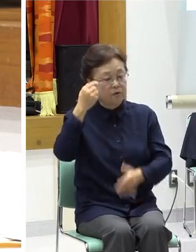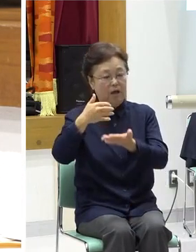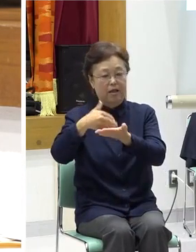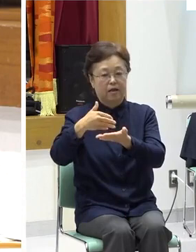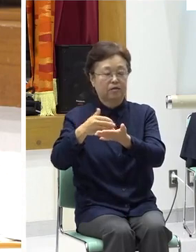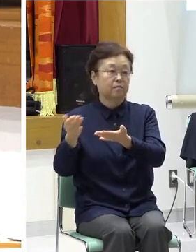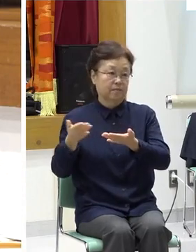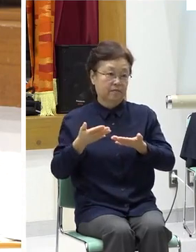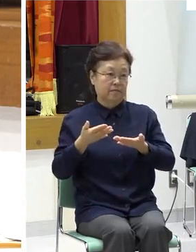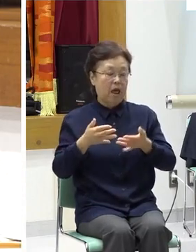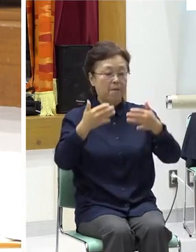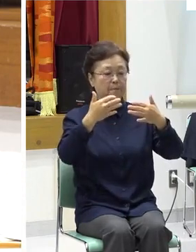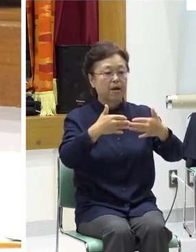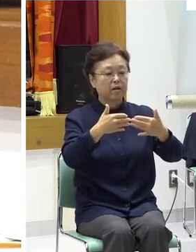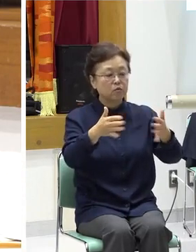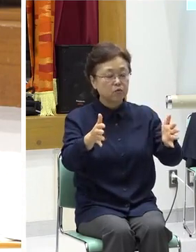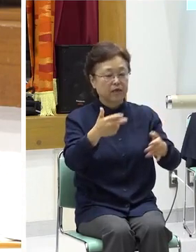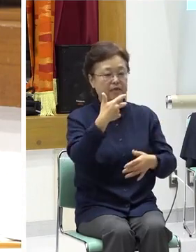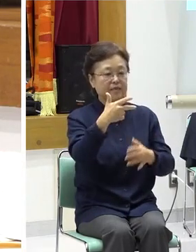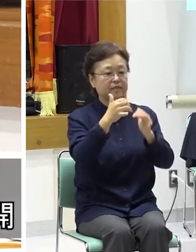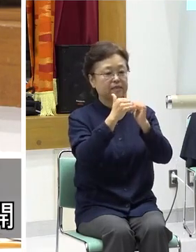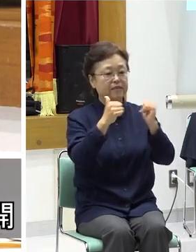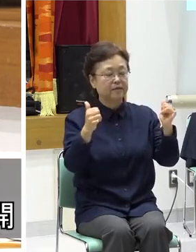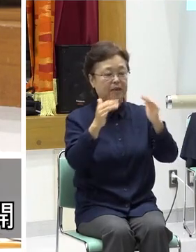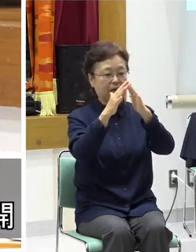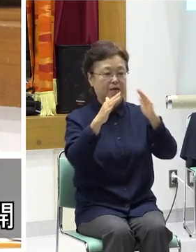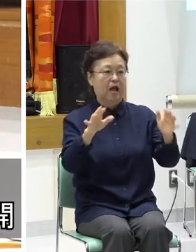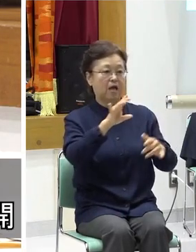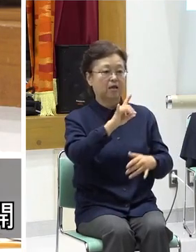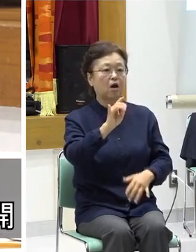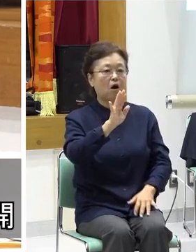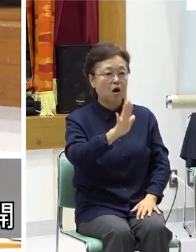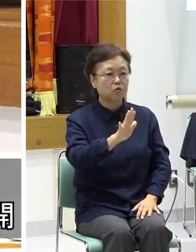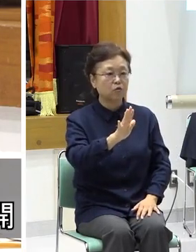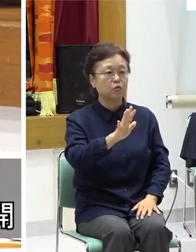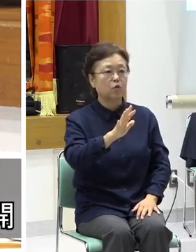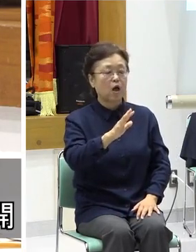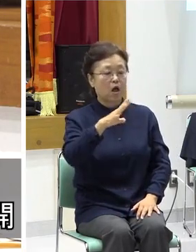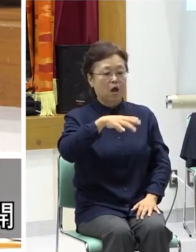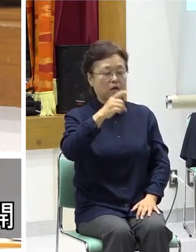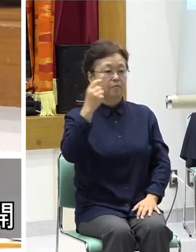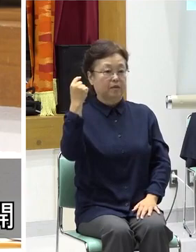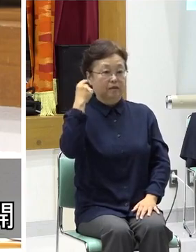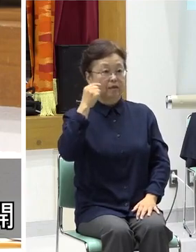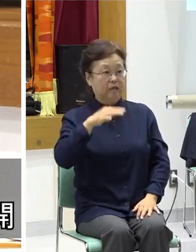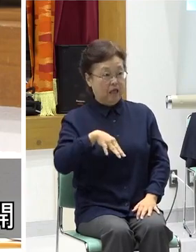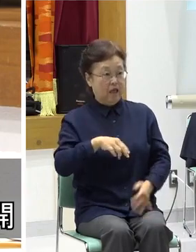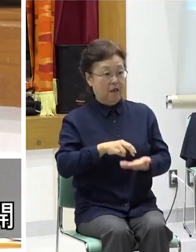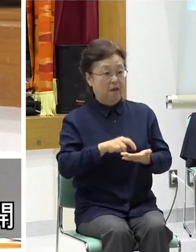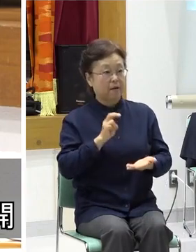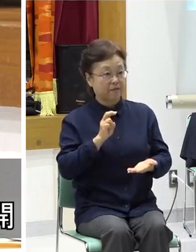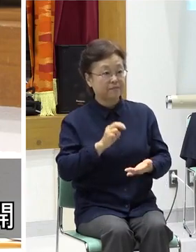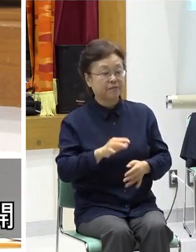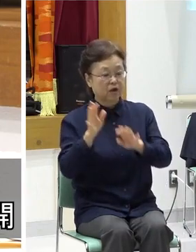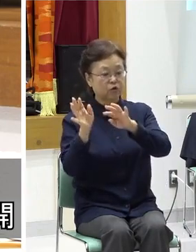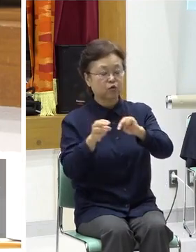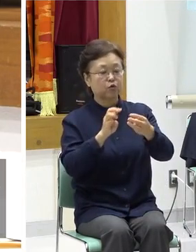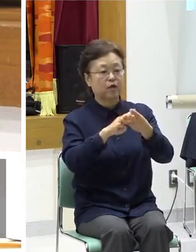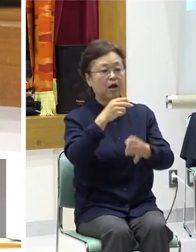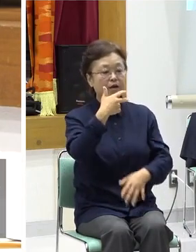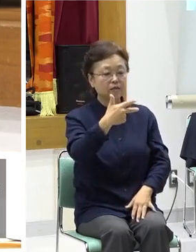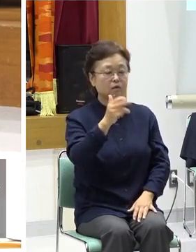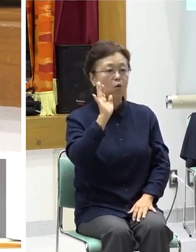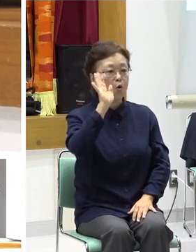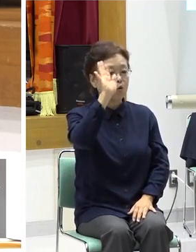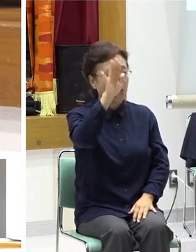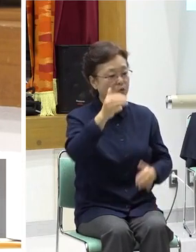民会議という仕組みもねあるということをちょっと私も今日初めて知って、これはすごくこの吹田市での今後の展開楽